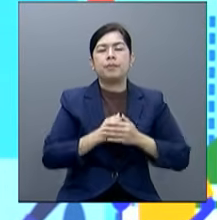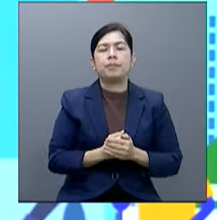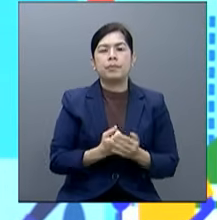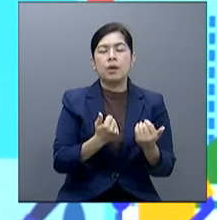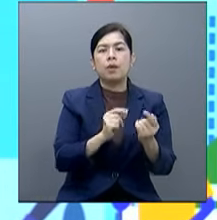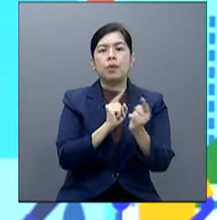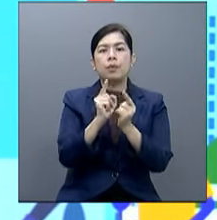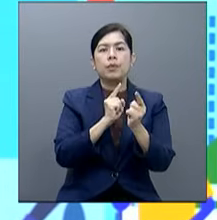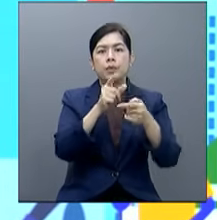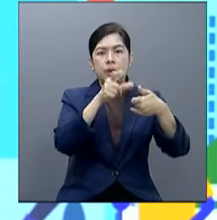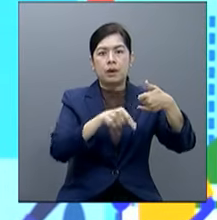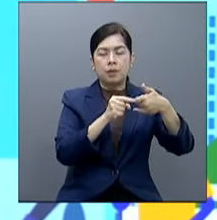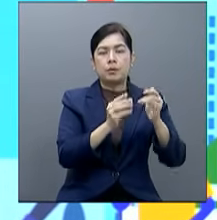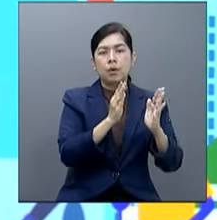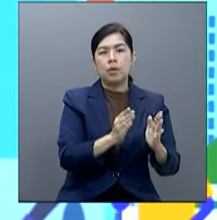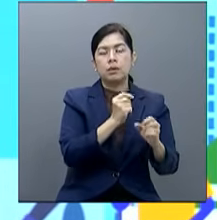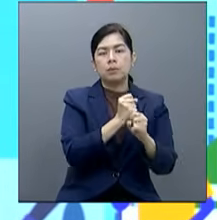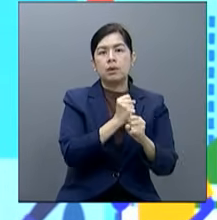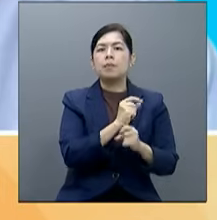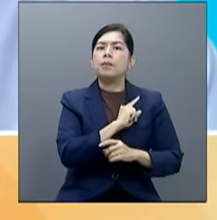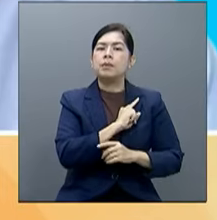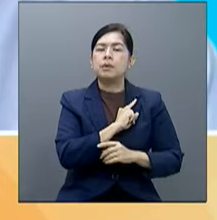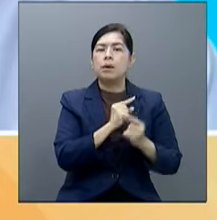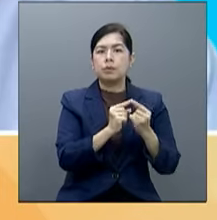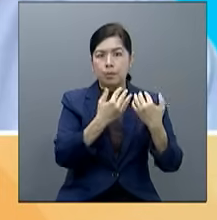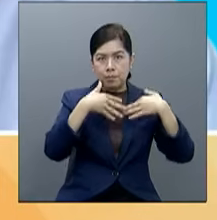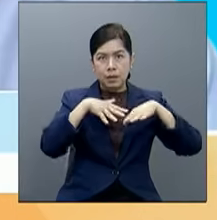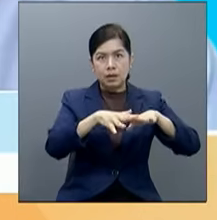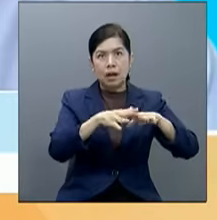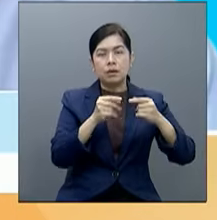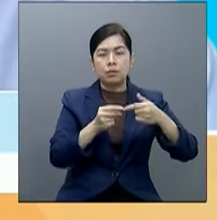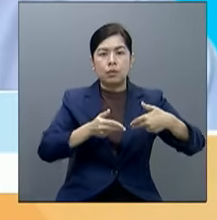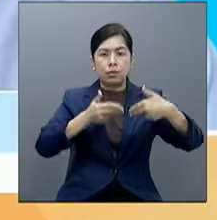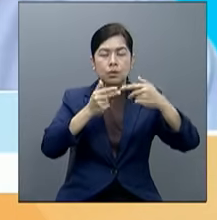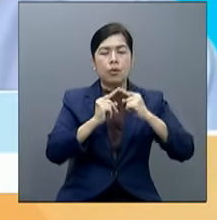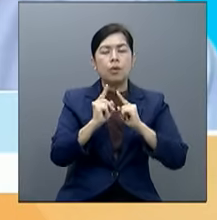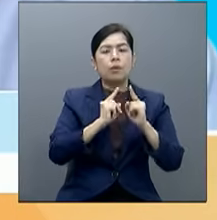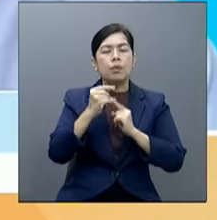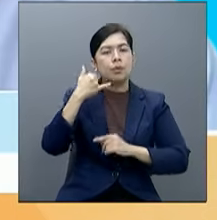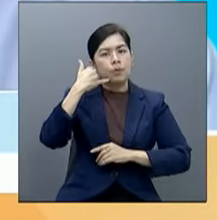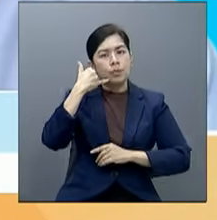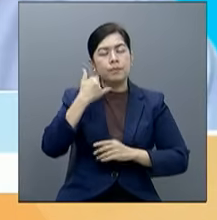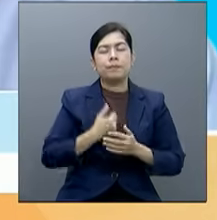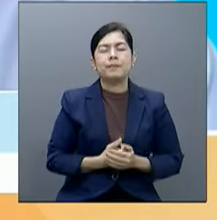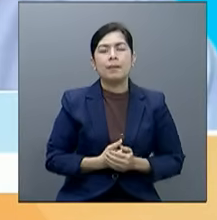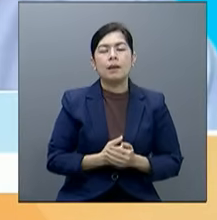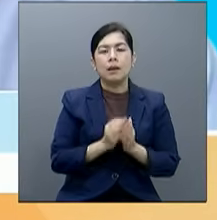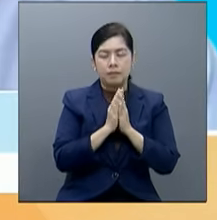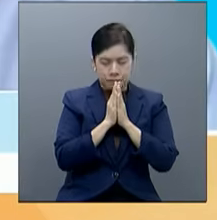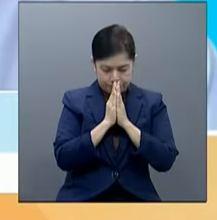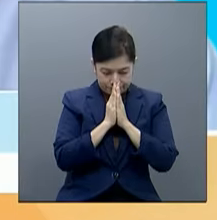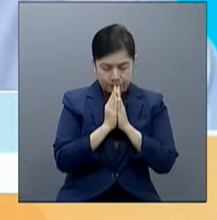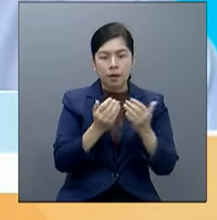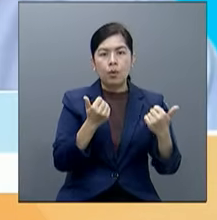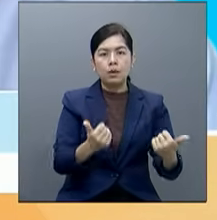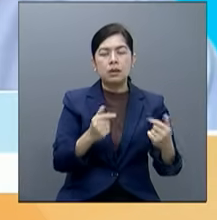กิจผู้ประสานงานในพื้นที่สวัสดีค่ะ สวัสดีครับ คุณพิสิทธิ์คะตอนนี้สถานการณ์ด้านบนเ